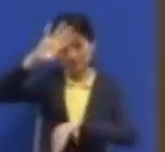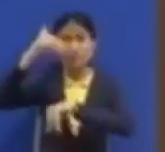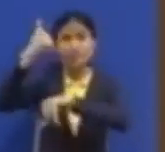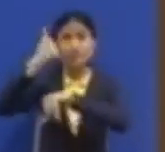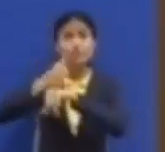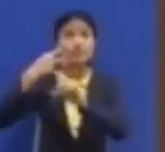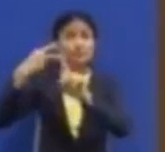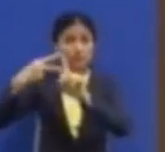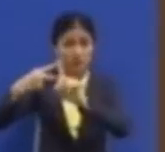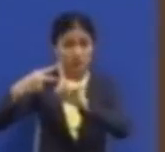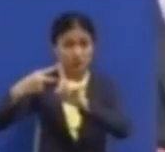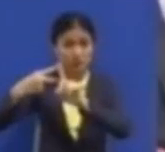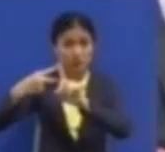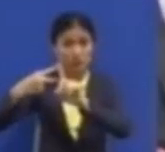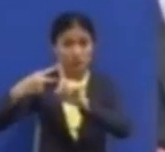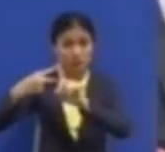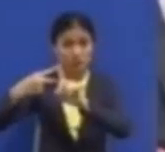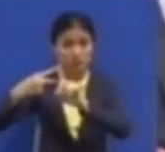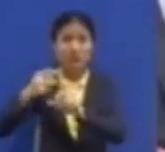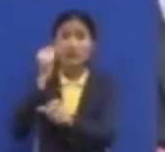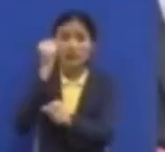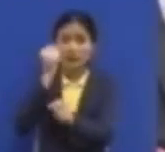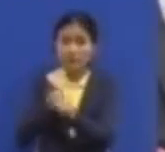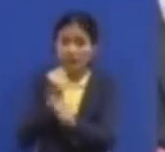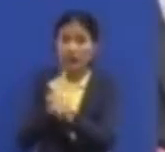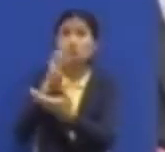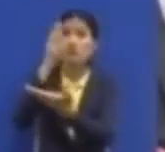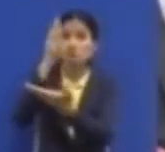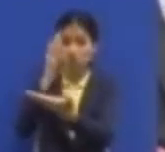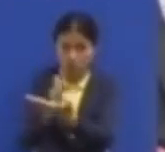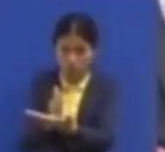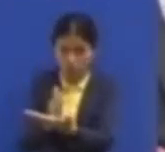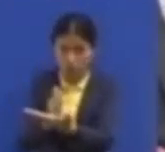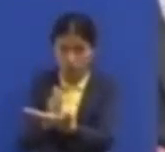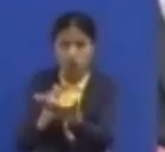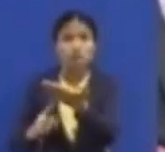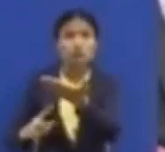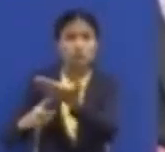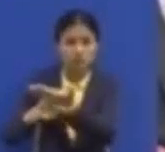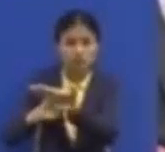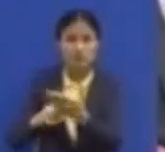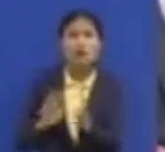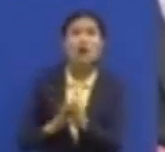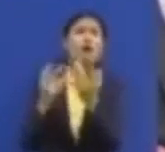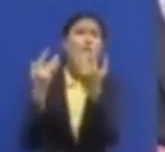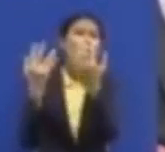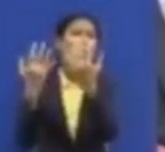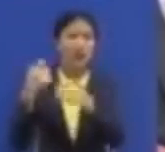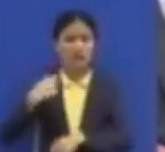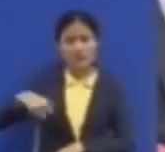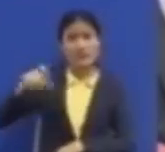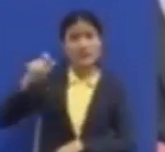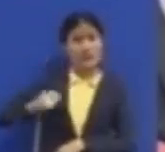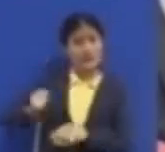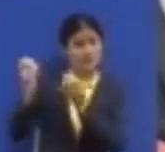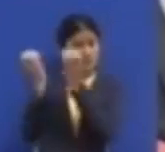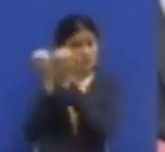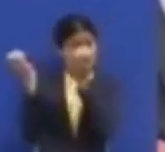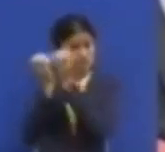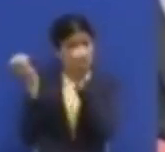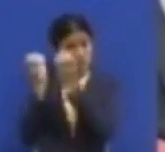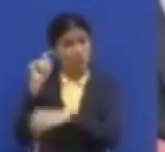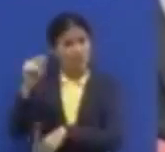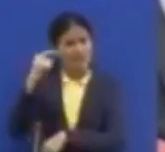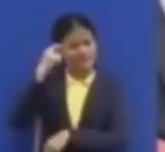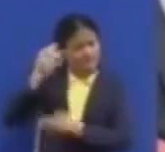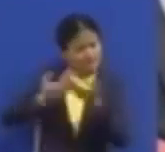รหยุดปฏิบัติหน้าที่จนกว่าศาลรัฐธรรมนูญจะมีคำวินิจฉัยหรือ